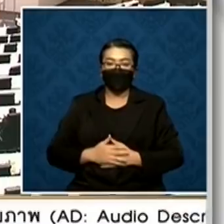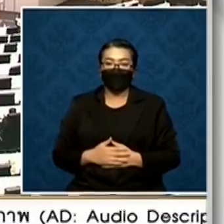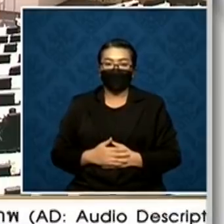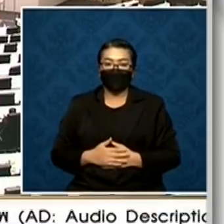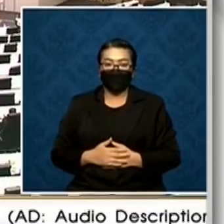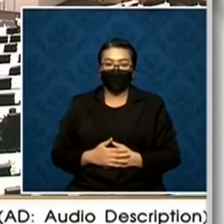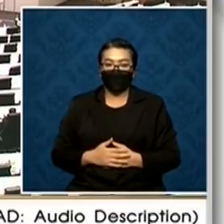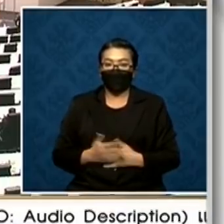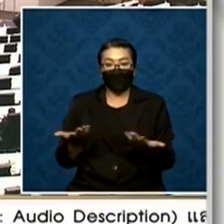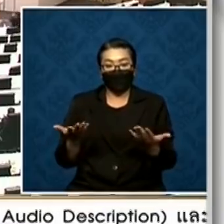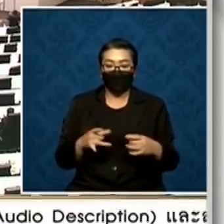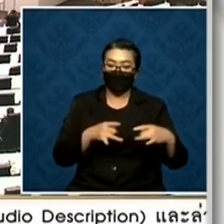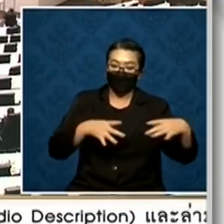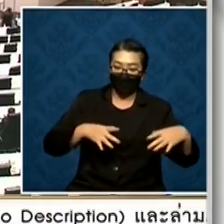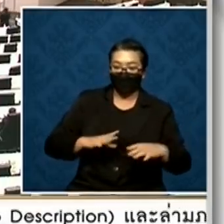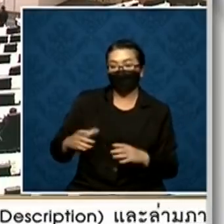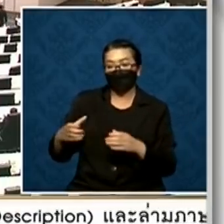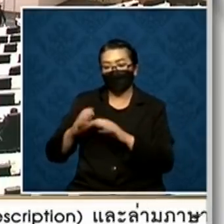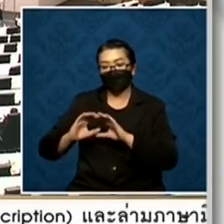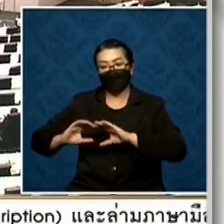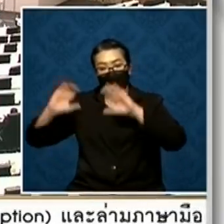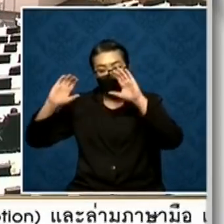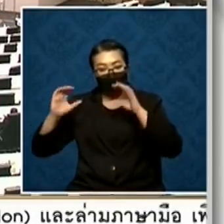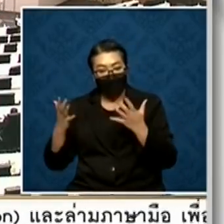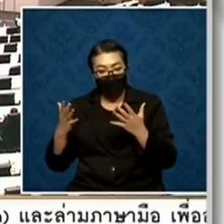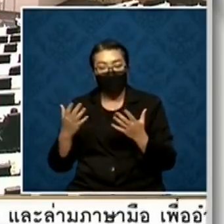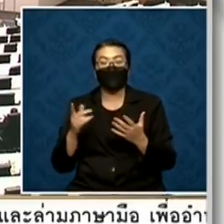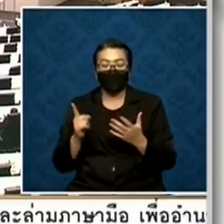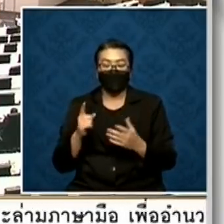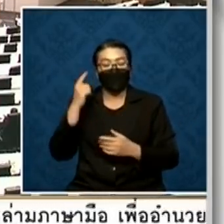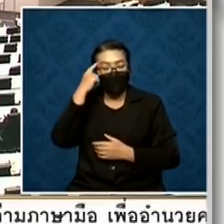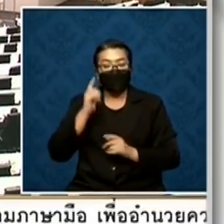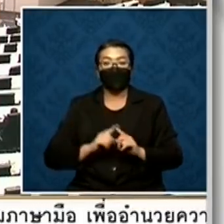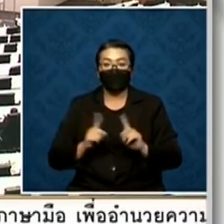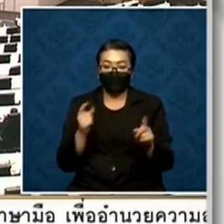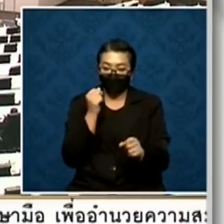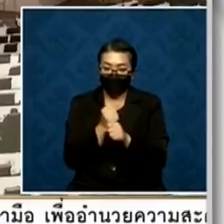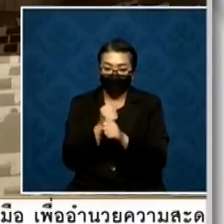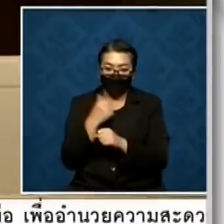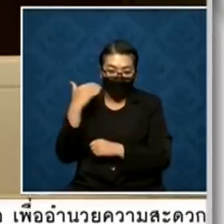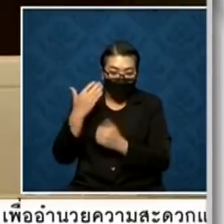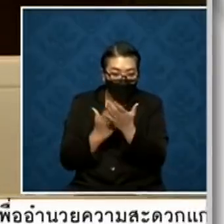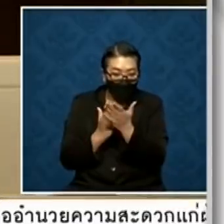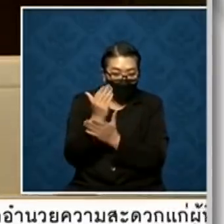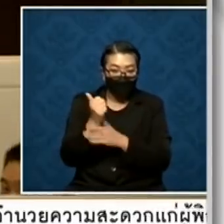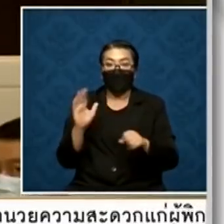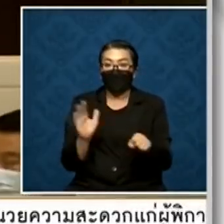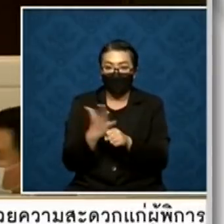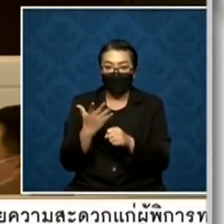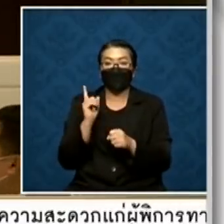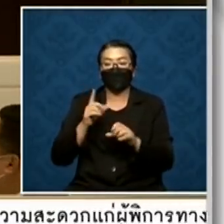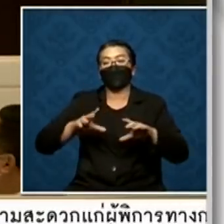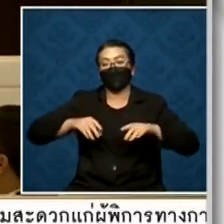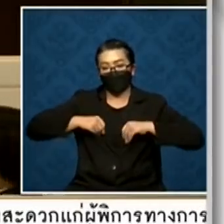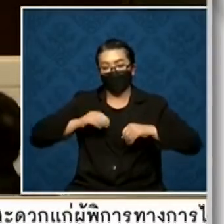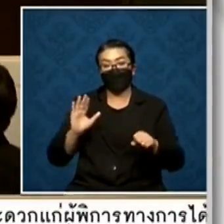ประชุมเนี่ยปัจจุบันเนี่ยก็ต่างไปจากในสมัยก่อนสมัยก่อนนี่นายกรัฐมนตรีก็จะเป็นหัวหน้าพรรคการเมือง ค่ะ เมื่อก่อนนะครับนายกรัฐมนตรีก็